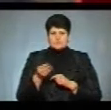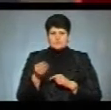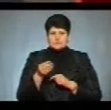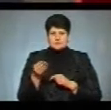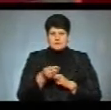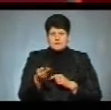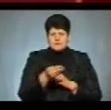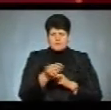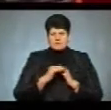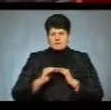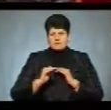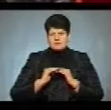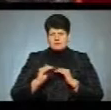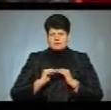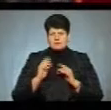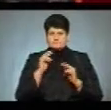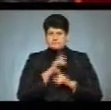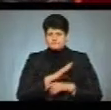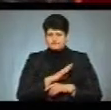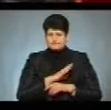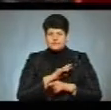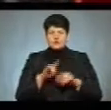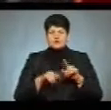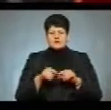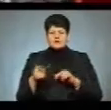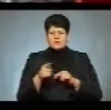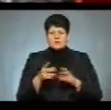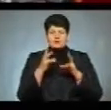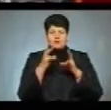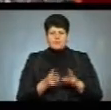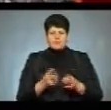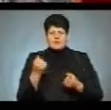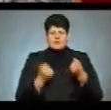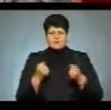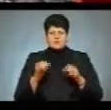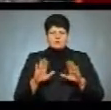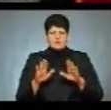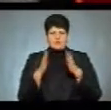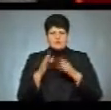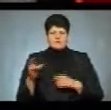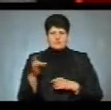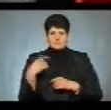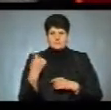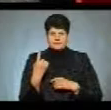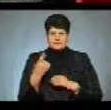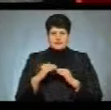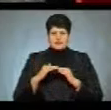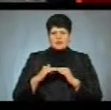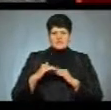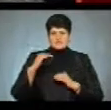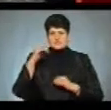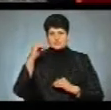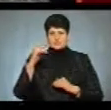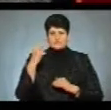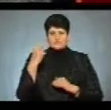посівній площі. Родина з Тернополя травмувалася в автопригоді на Рівненщині. На висоті 2 метрів в